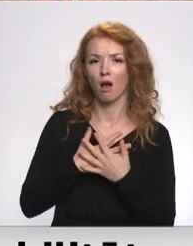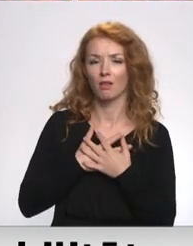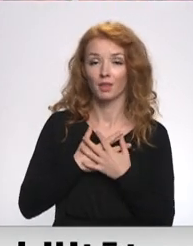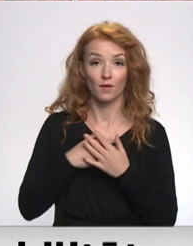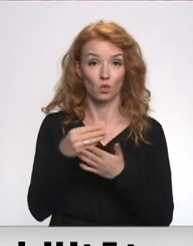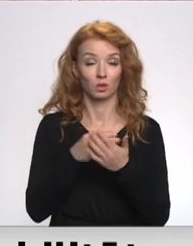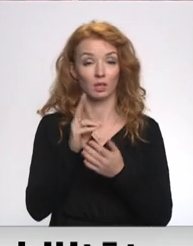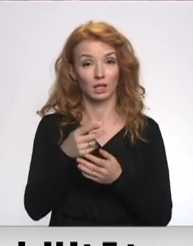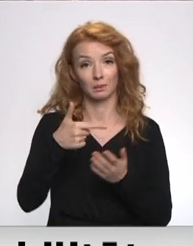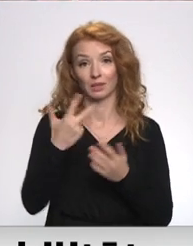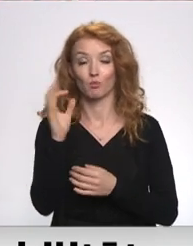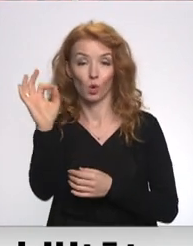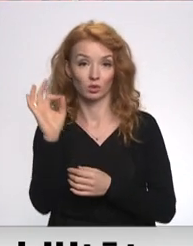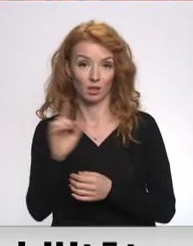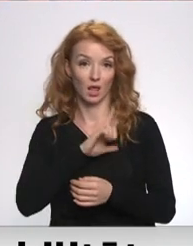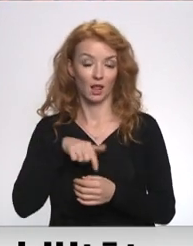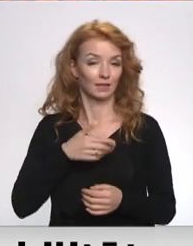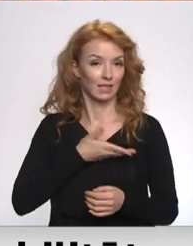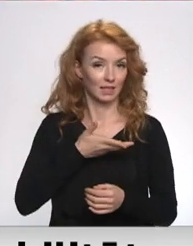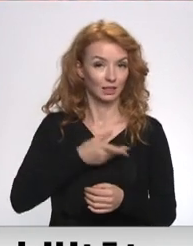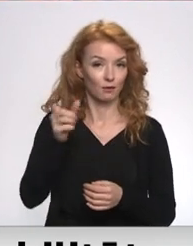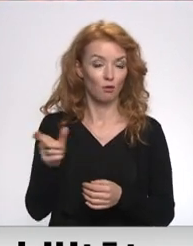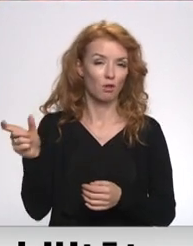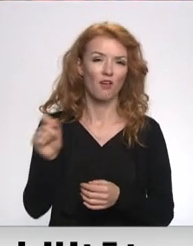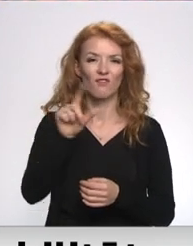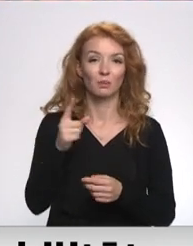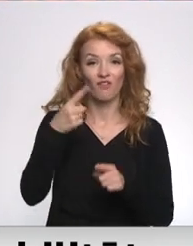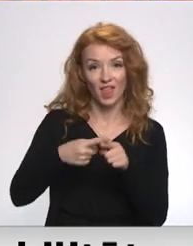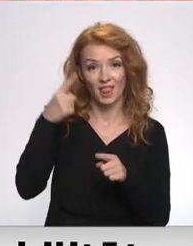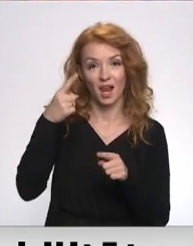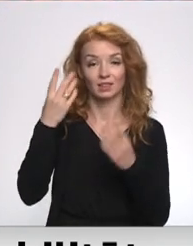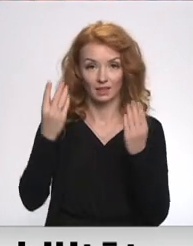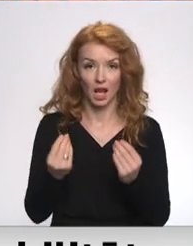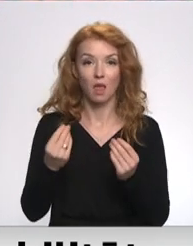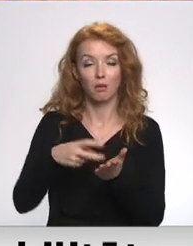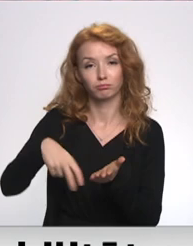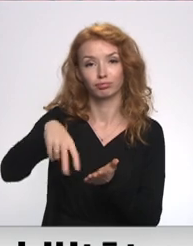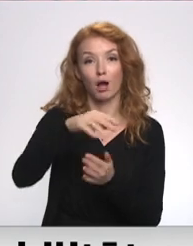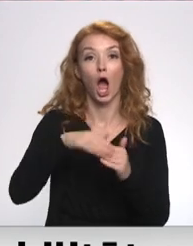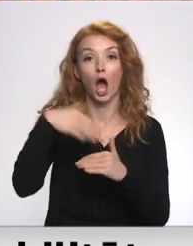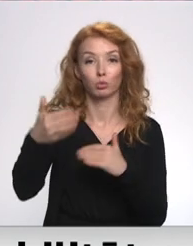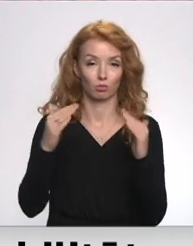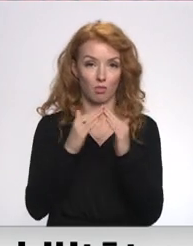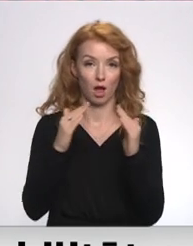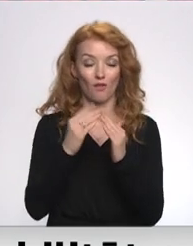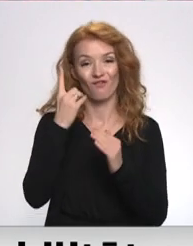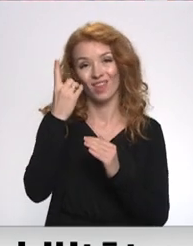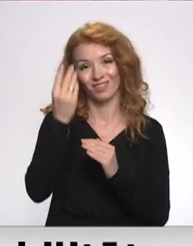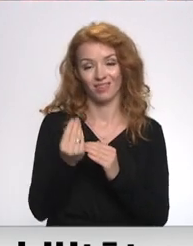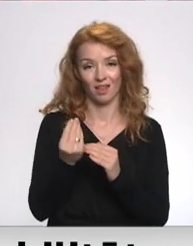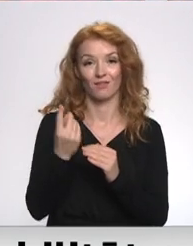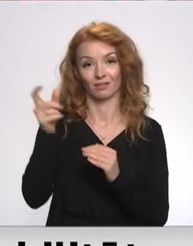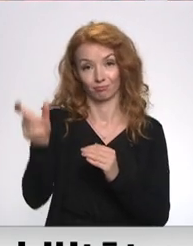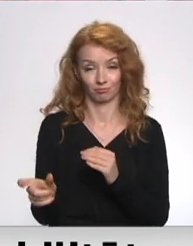ka 73% Latvijas iedzīvotāji vismaz vienreiz dienā pārvietojās ārpus mājas un vidēji dienā viens